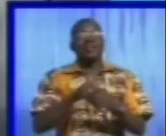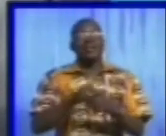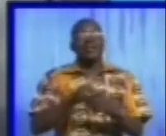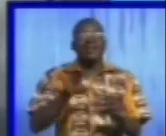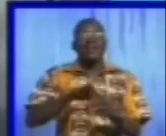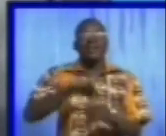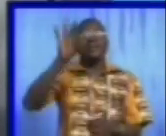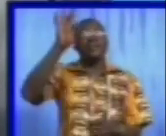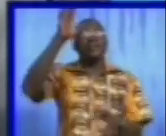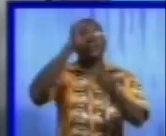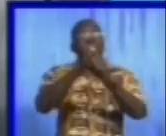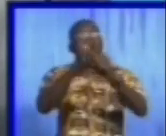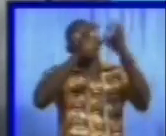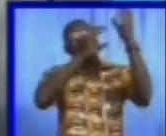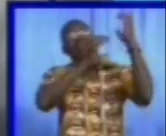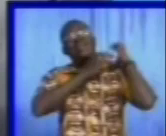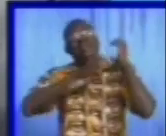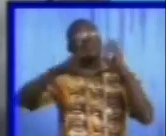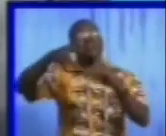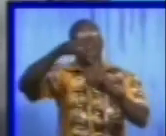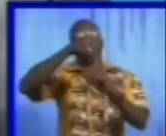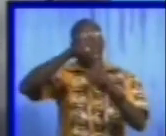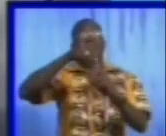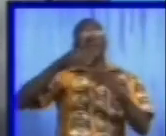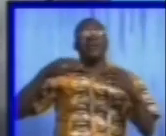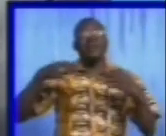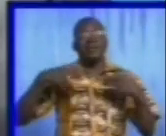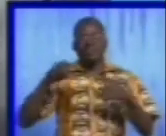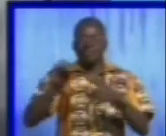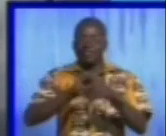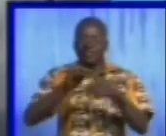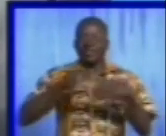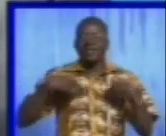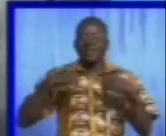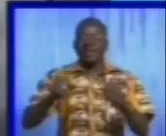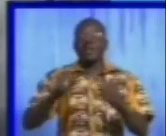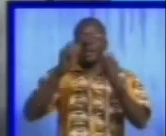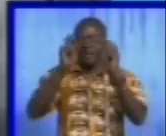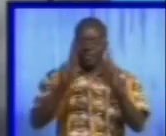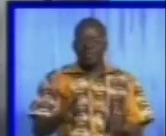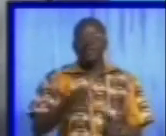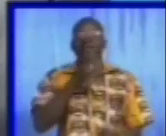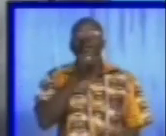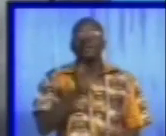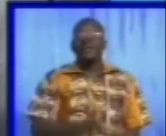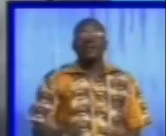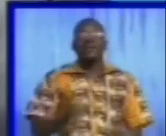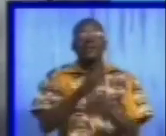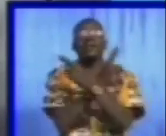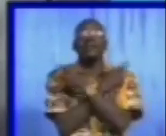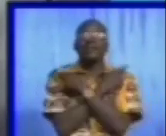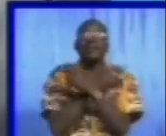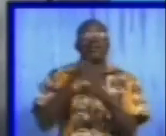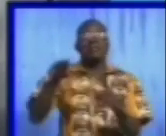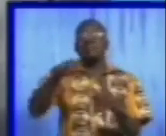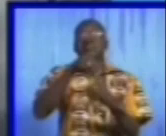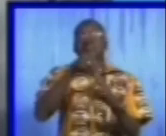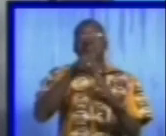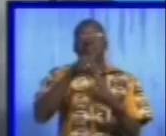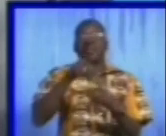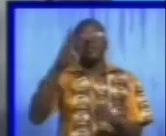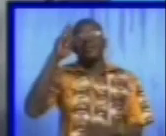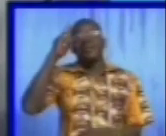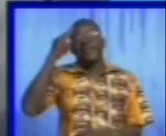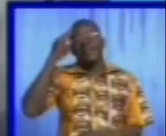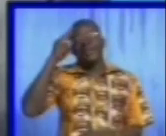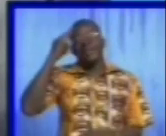prendre en charge particulièrement les soins de santé des personnes âgées en général et des retraités en particulier, nous